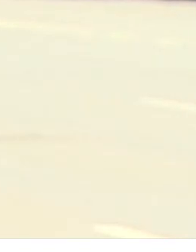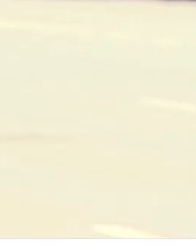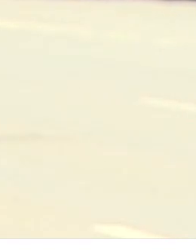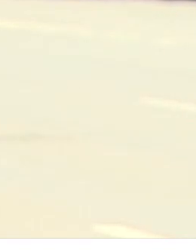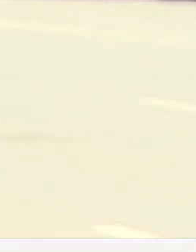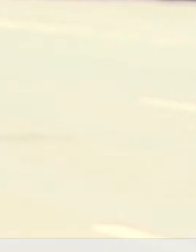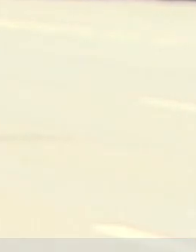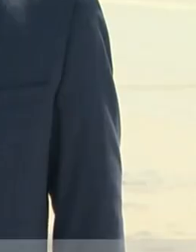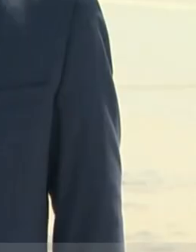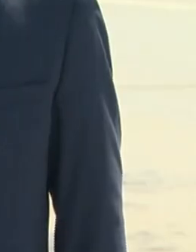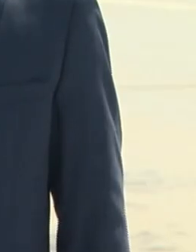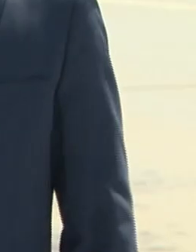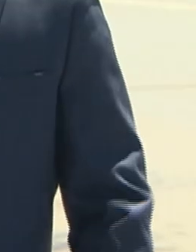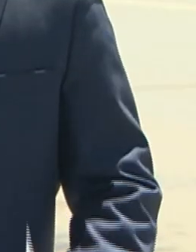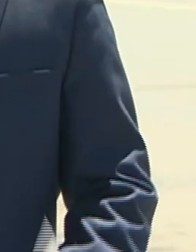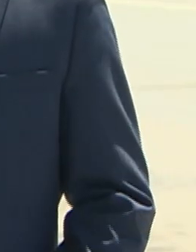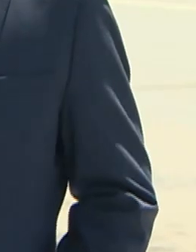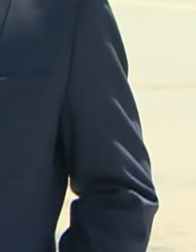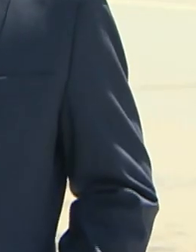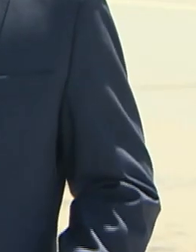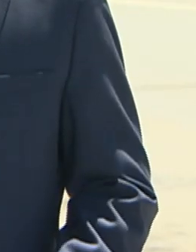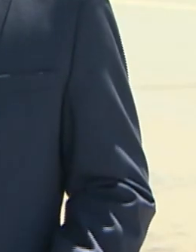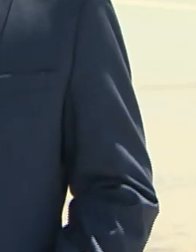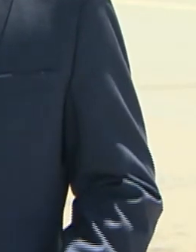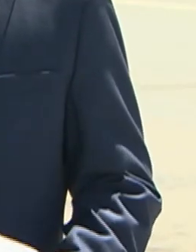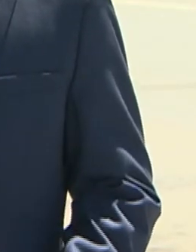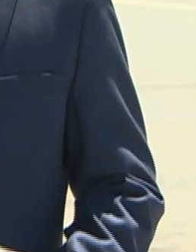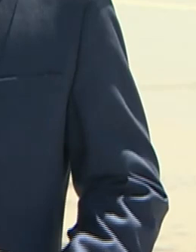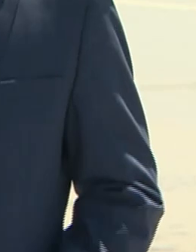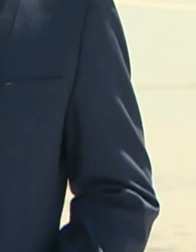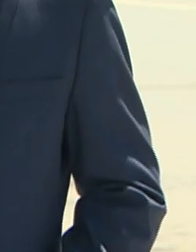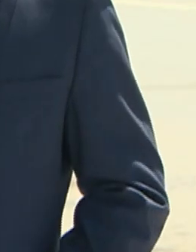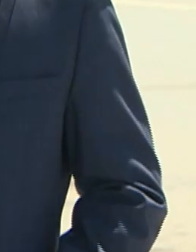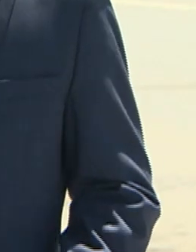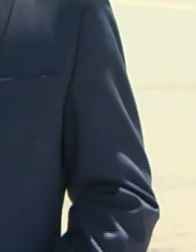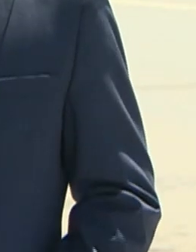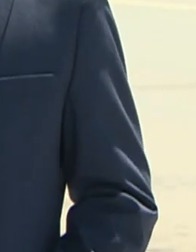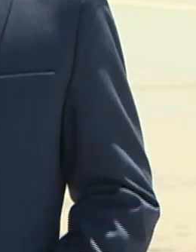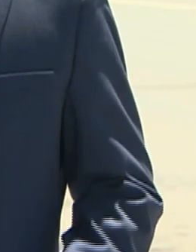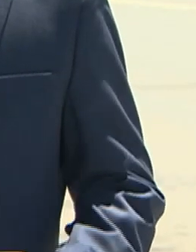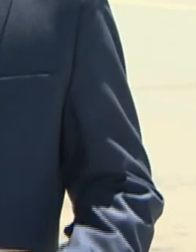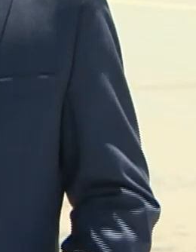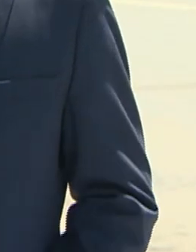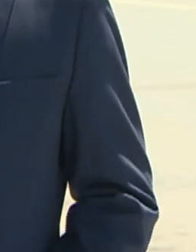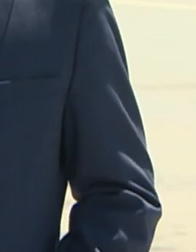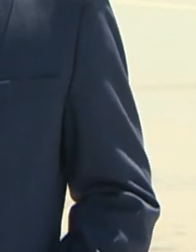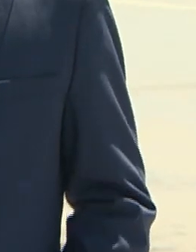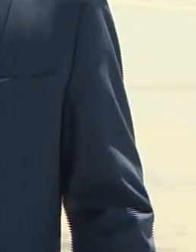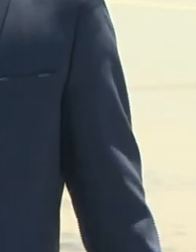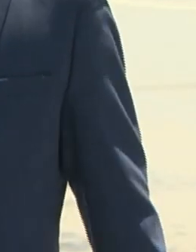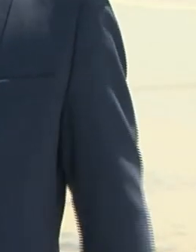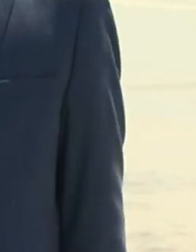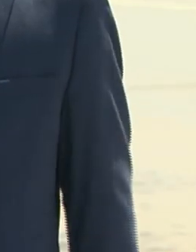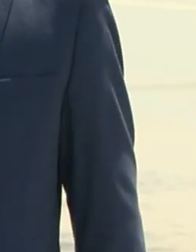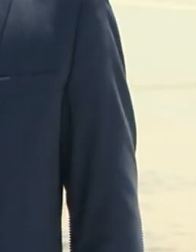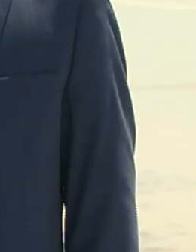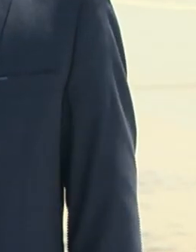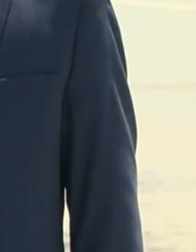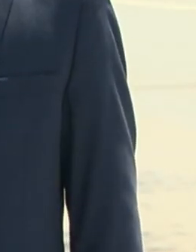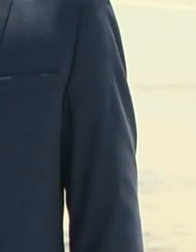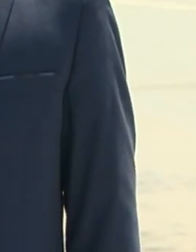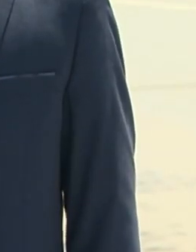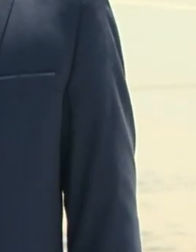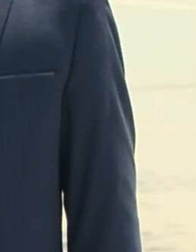нақты тапсырмаларды жүктеді және бұл айтылған міндеттерді жеке бақылауына алатынын жеткізді. Қайрат,